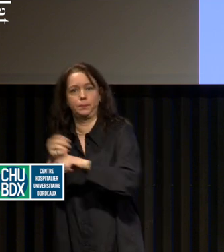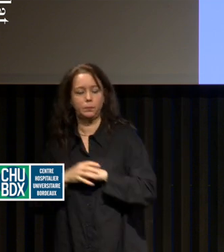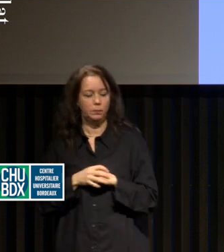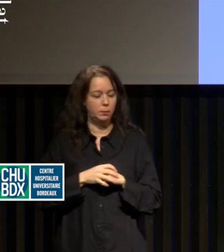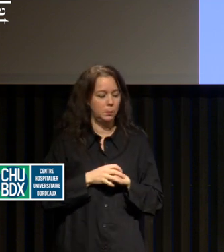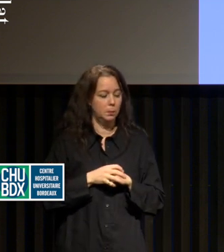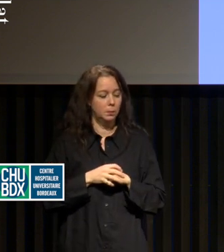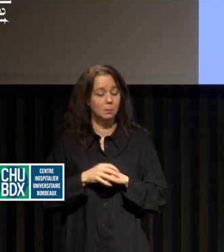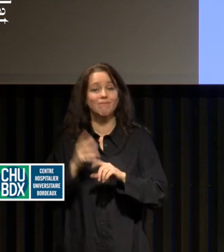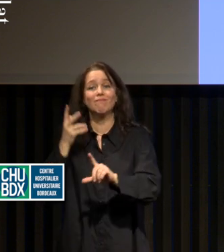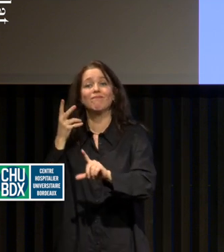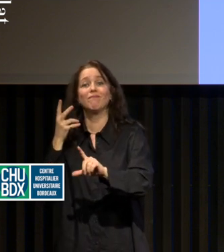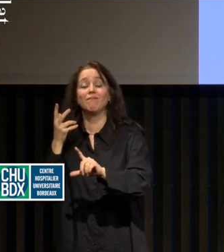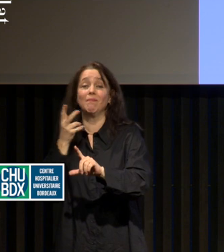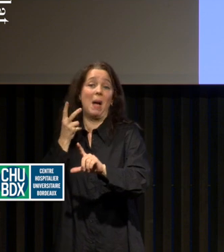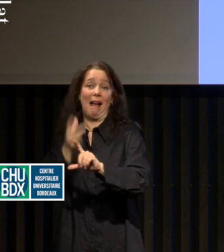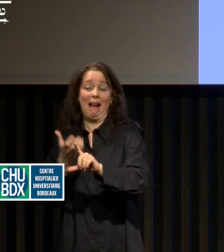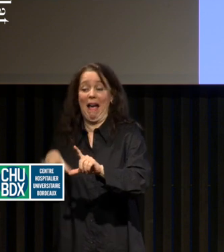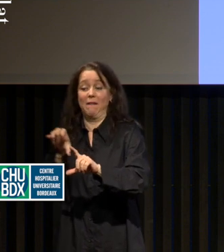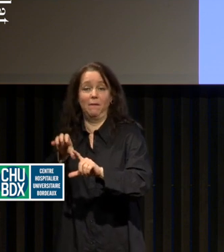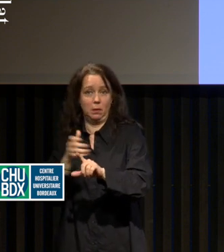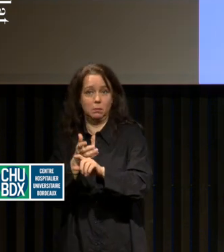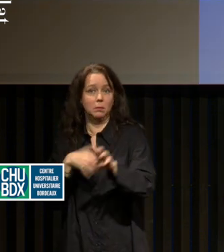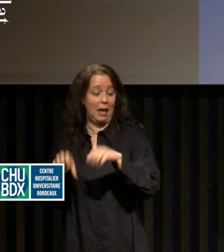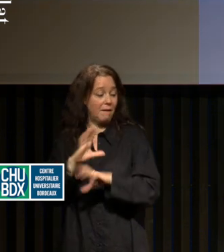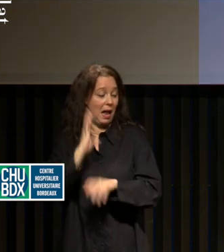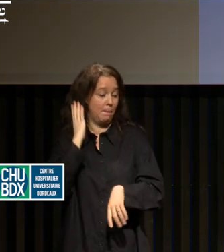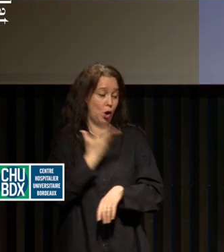transplantation de microbiote fécal, la greffe fécale, au départ, elle se faisait comme